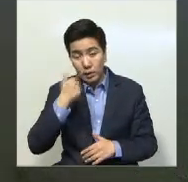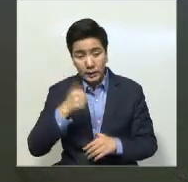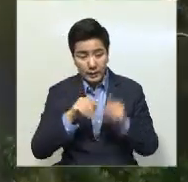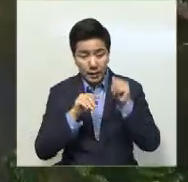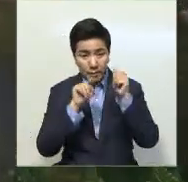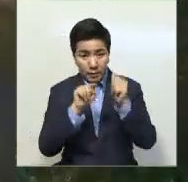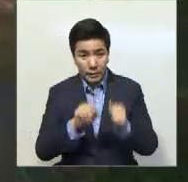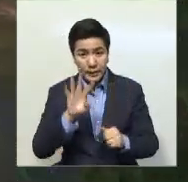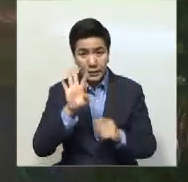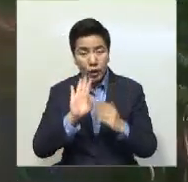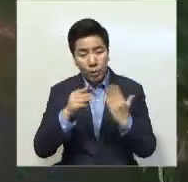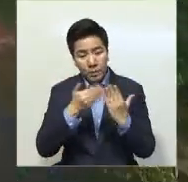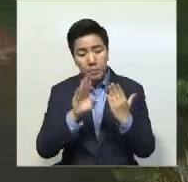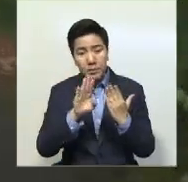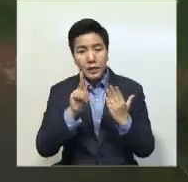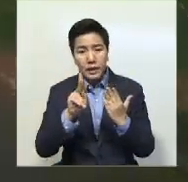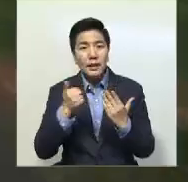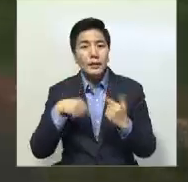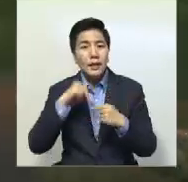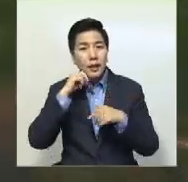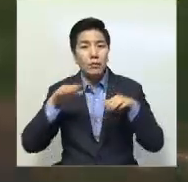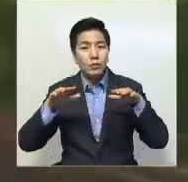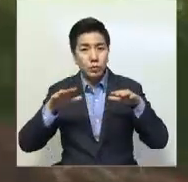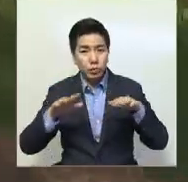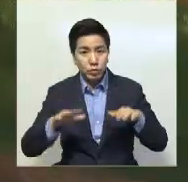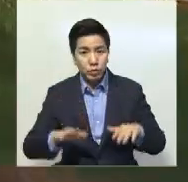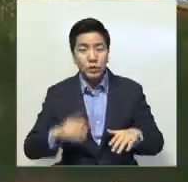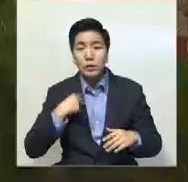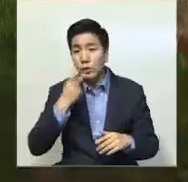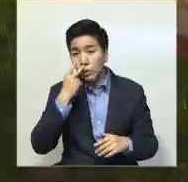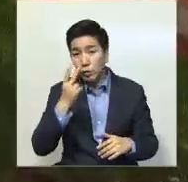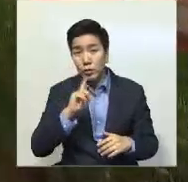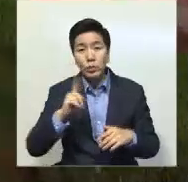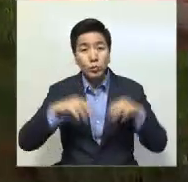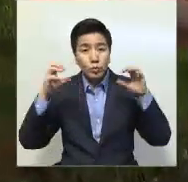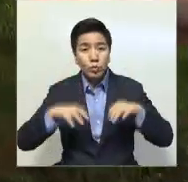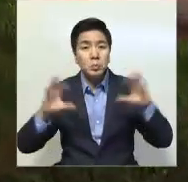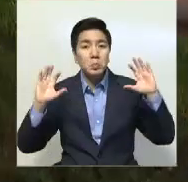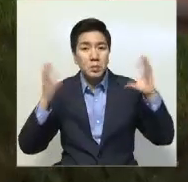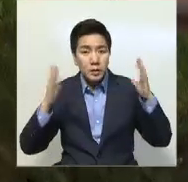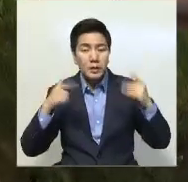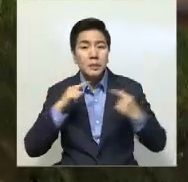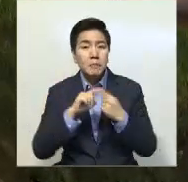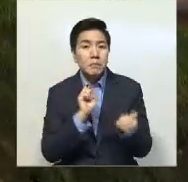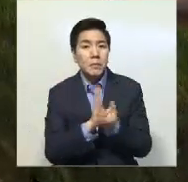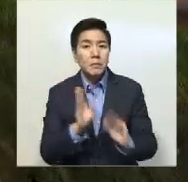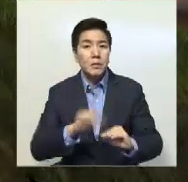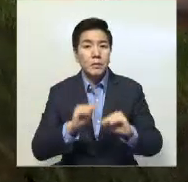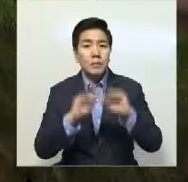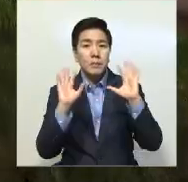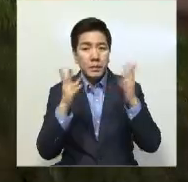ที่บึงกาฬตอนนี้นะคะถือว่าระดับน้ำลดลงอย่างต่อเนื่องเนื่องจากว่าฝนก็ไม่ได้ตกลงมาในพื้นที่สมทบเพิ่มเติมนะคะ